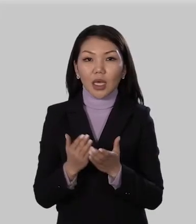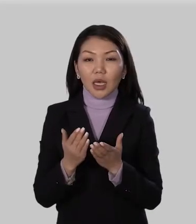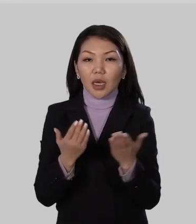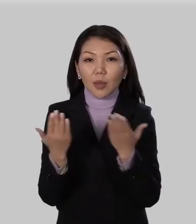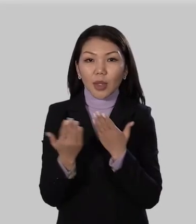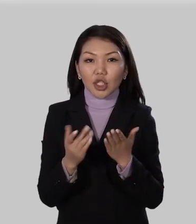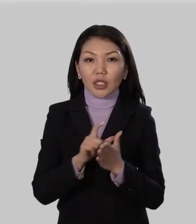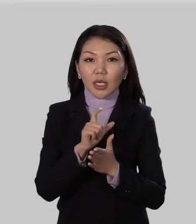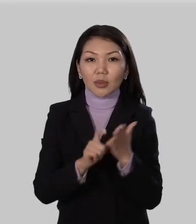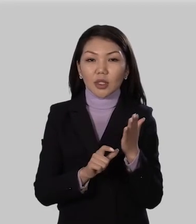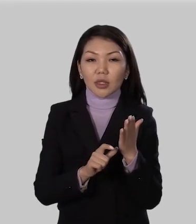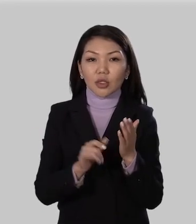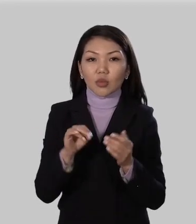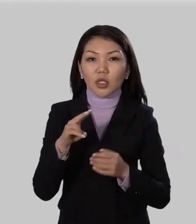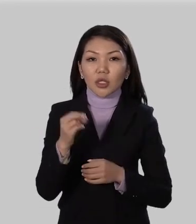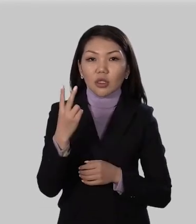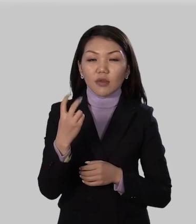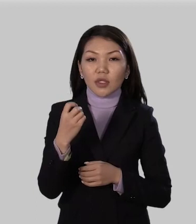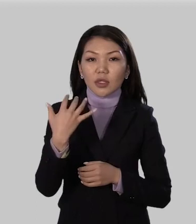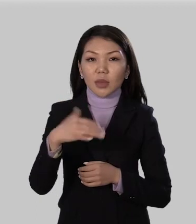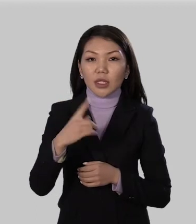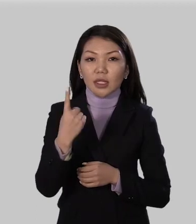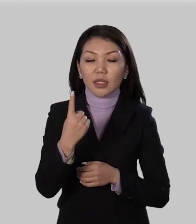Прочитаем текст упражнения 251.